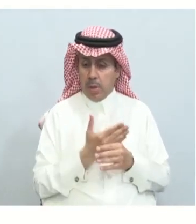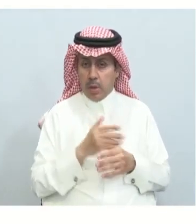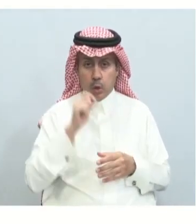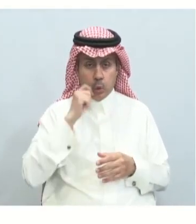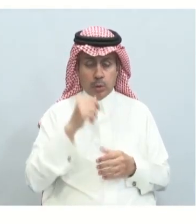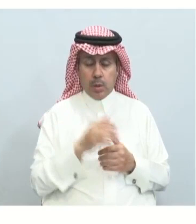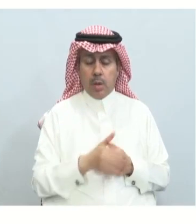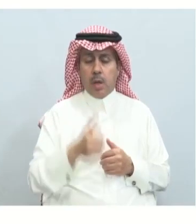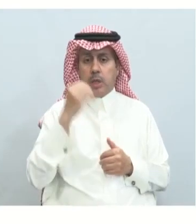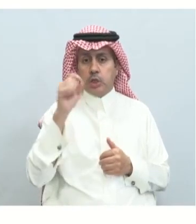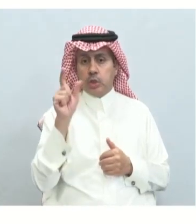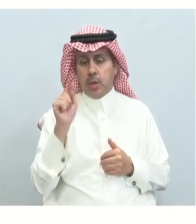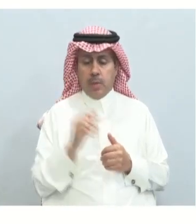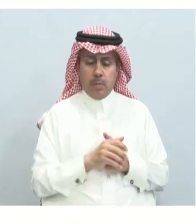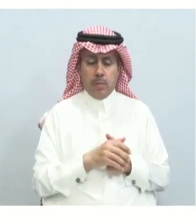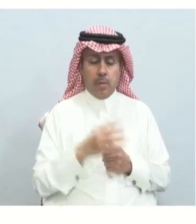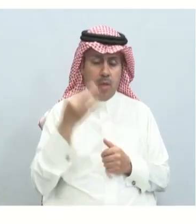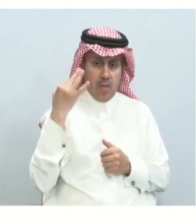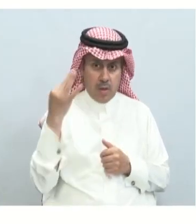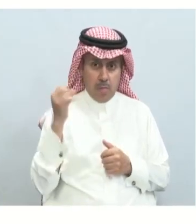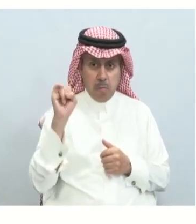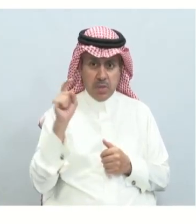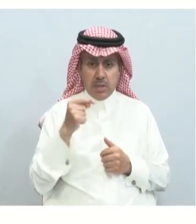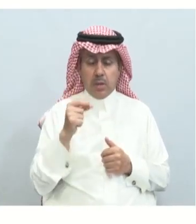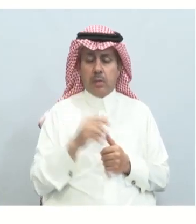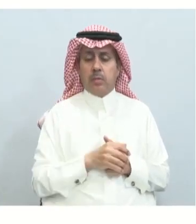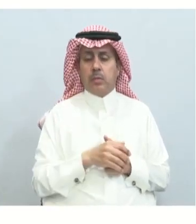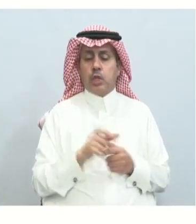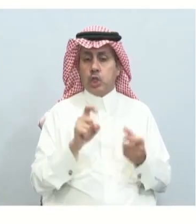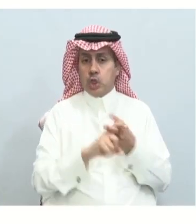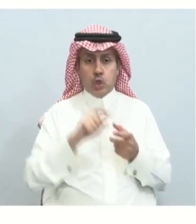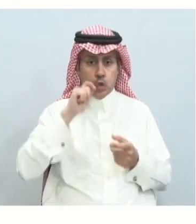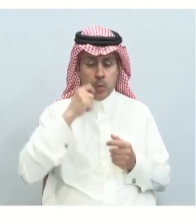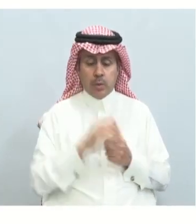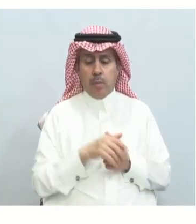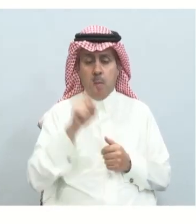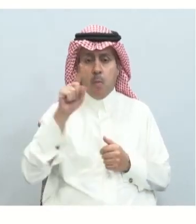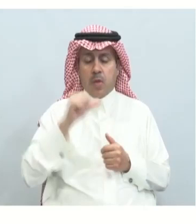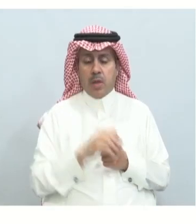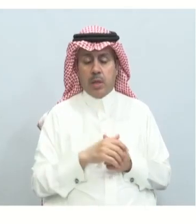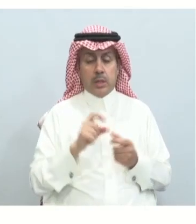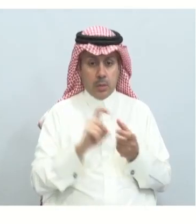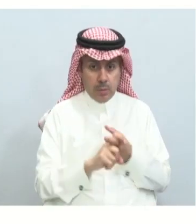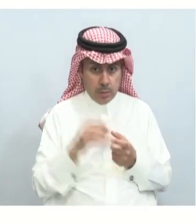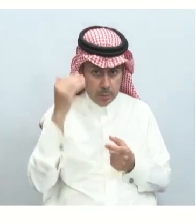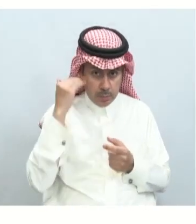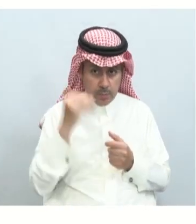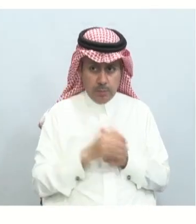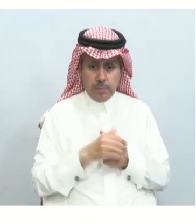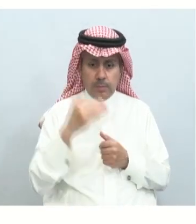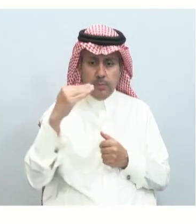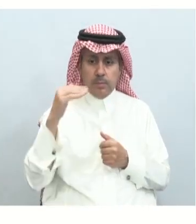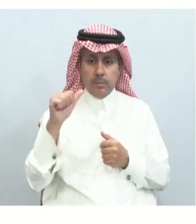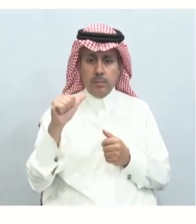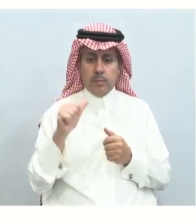اجنبي هنا الحاله الثالثه مصدر النطفه الزوج ومصدر البويضه الزوجه والحاضن